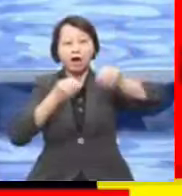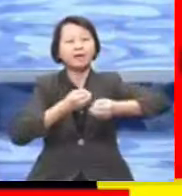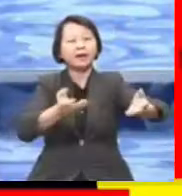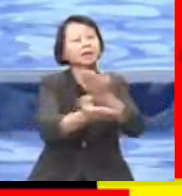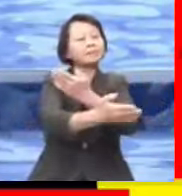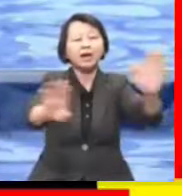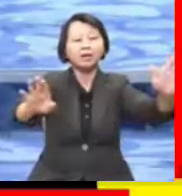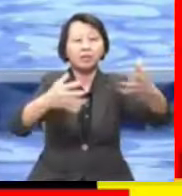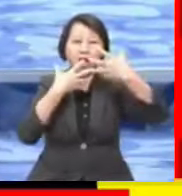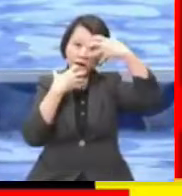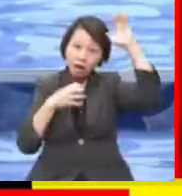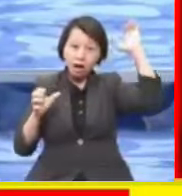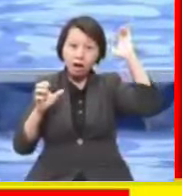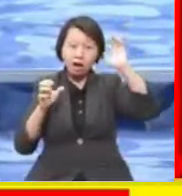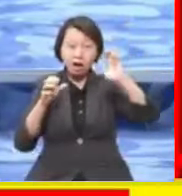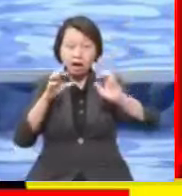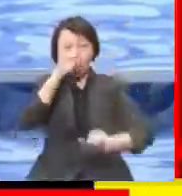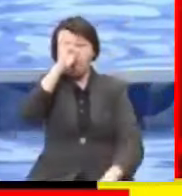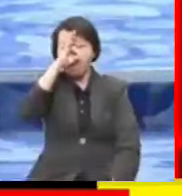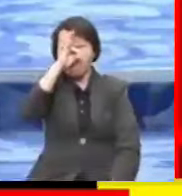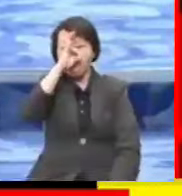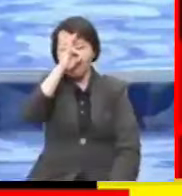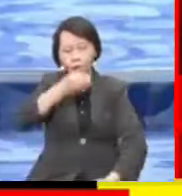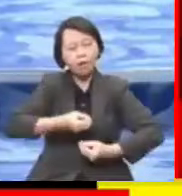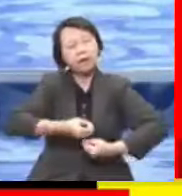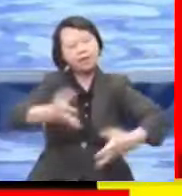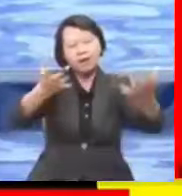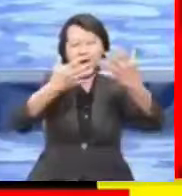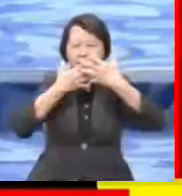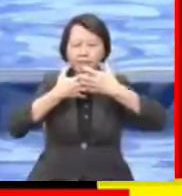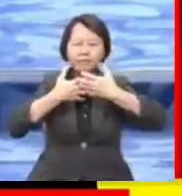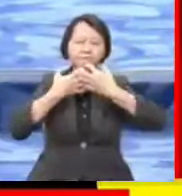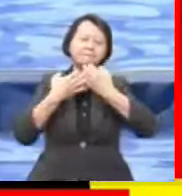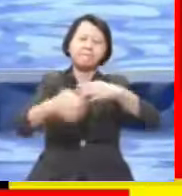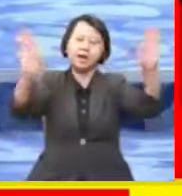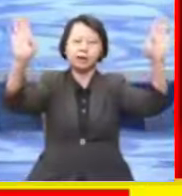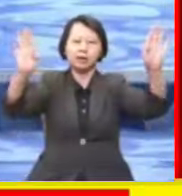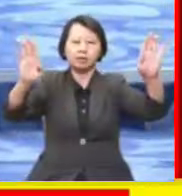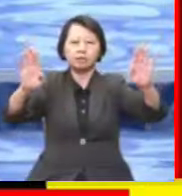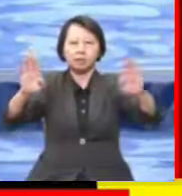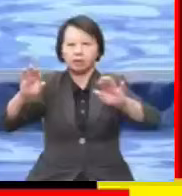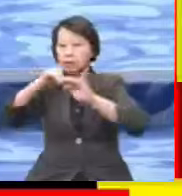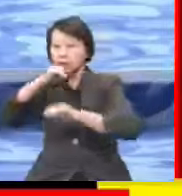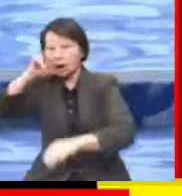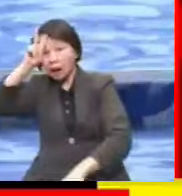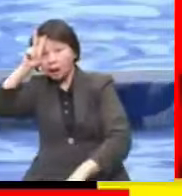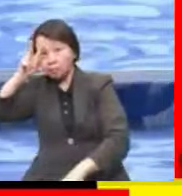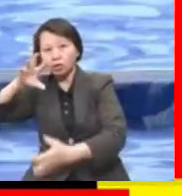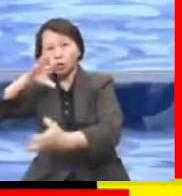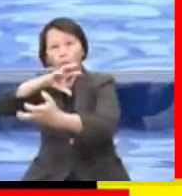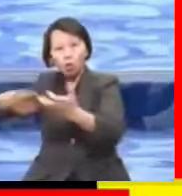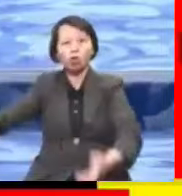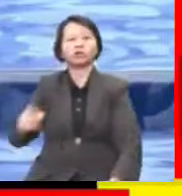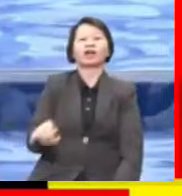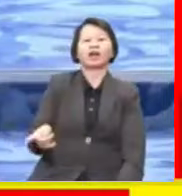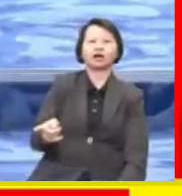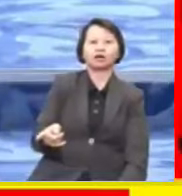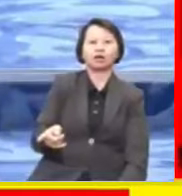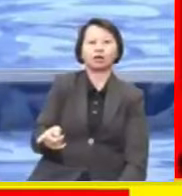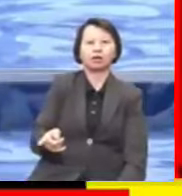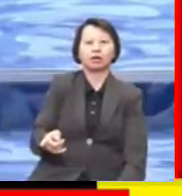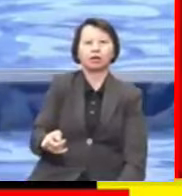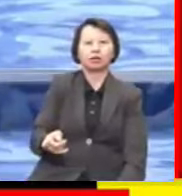serigala ya maknanya hancur kambing-kambing ni di belasahnya jadi oleh